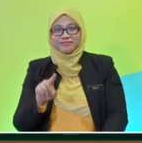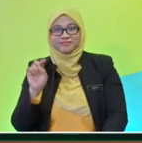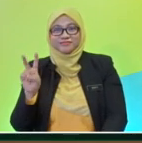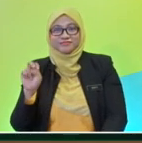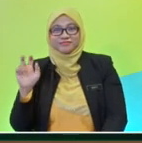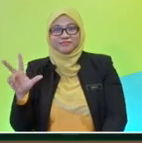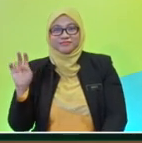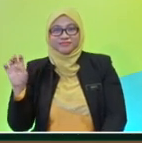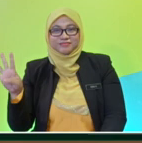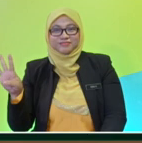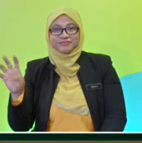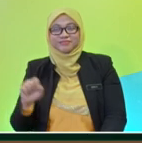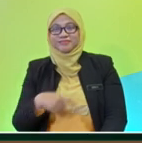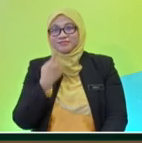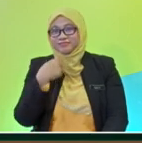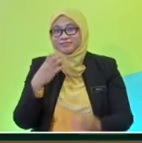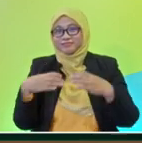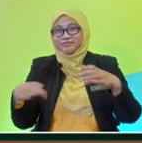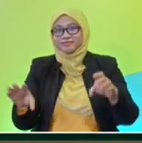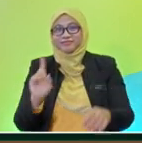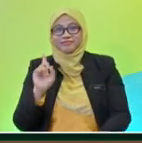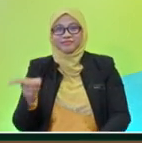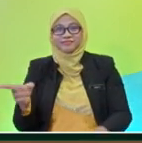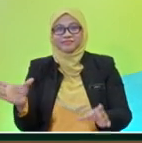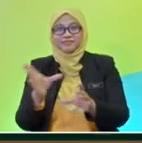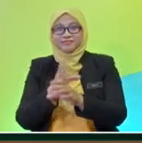tiga, empat. Siapa cepat, dia